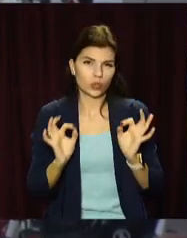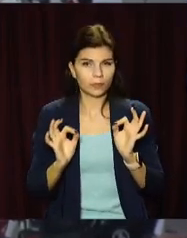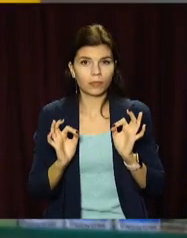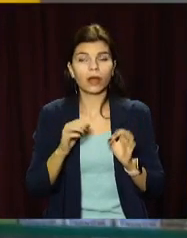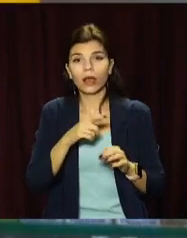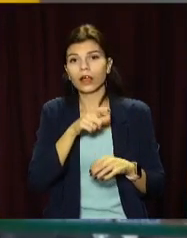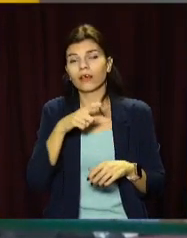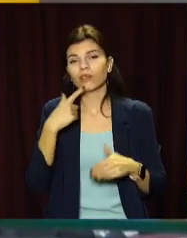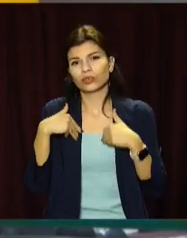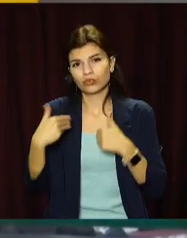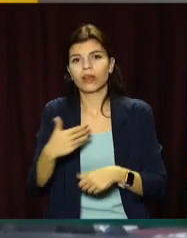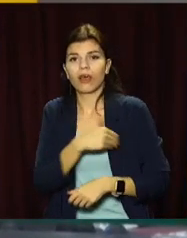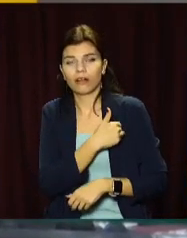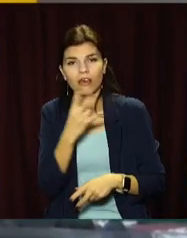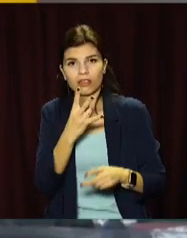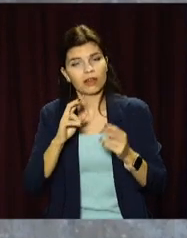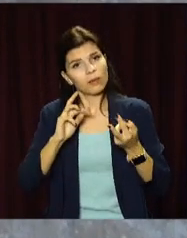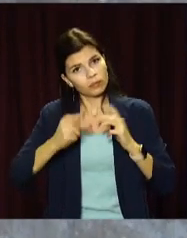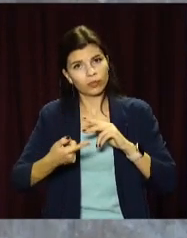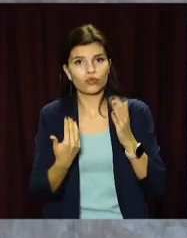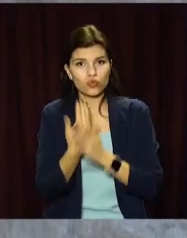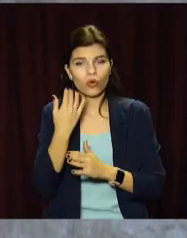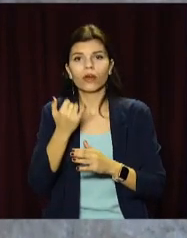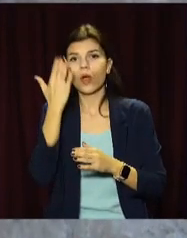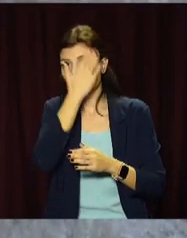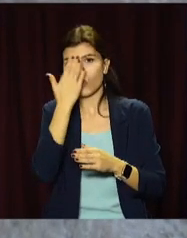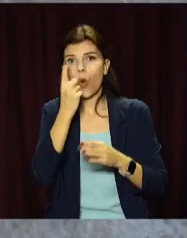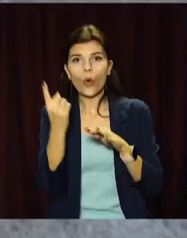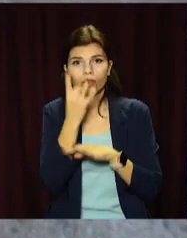радить замінити зламаний термометр, придбати одноразові